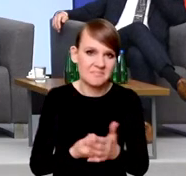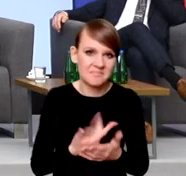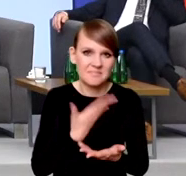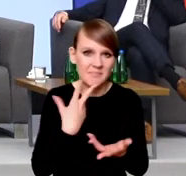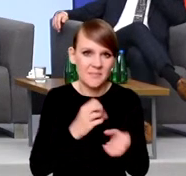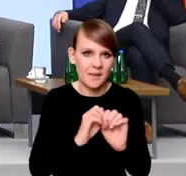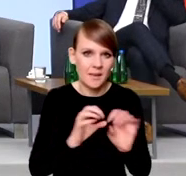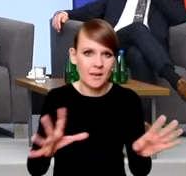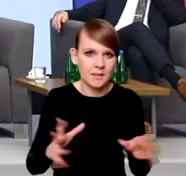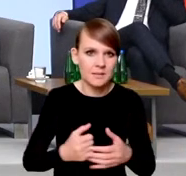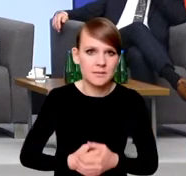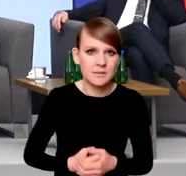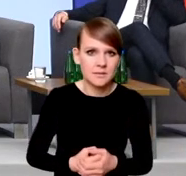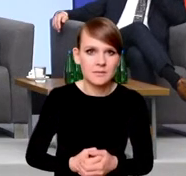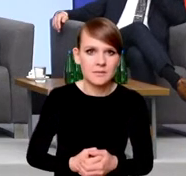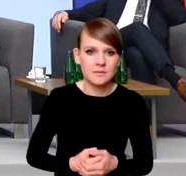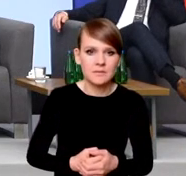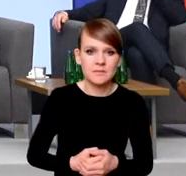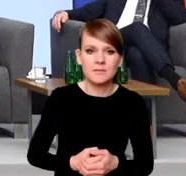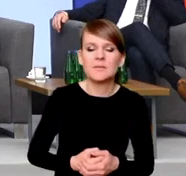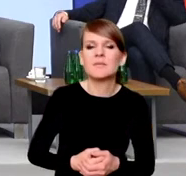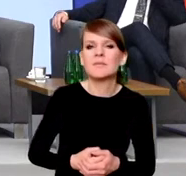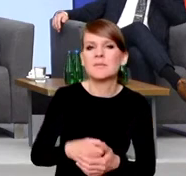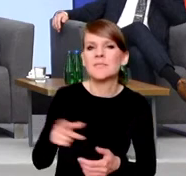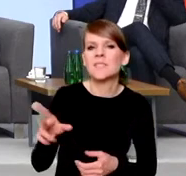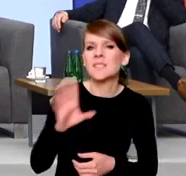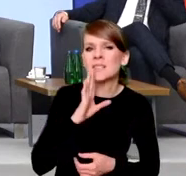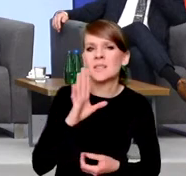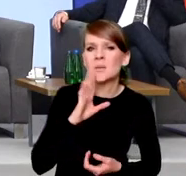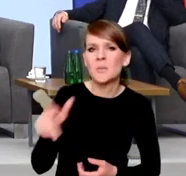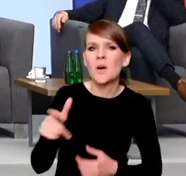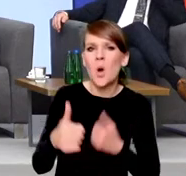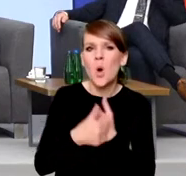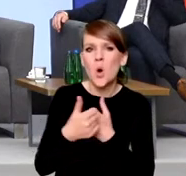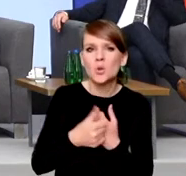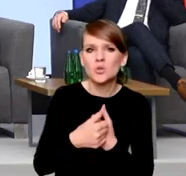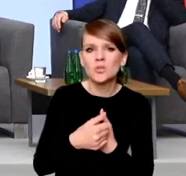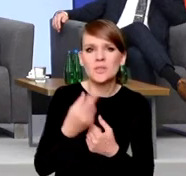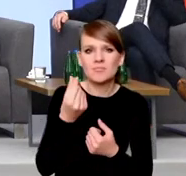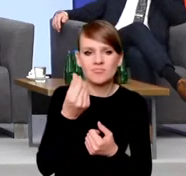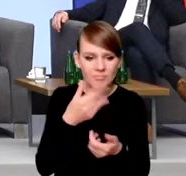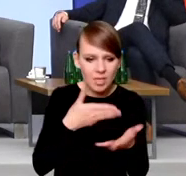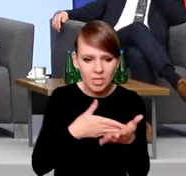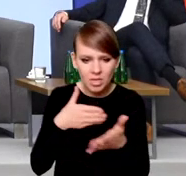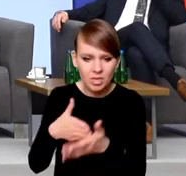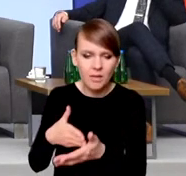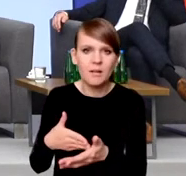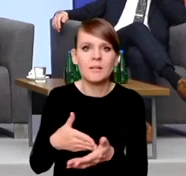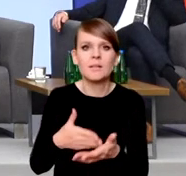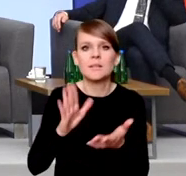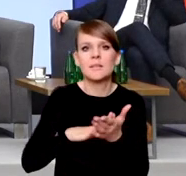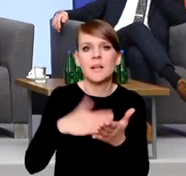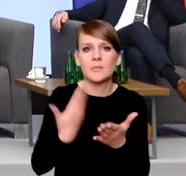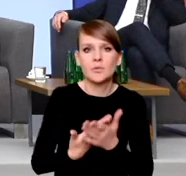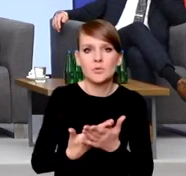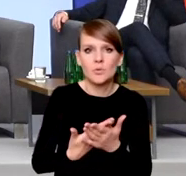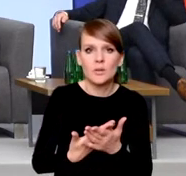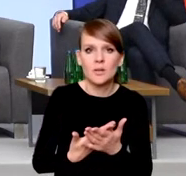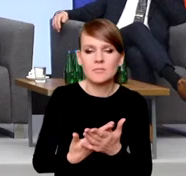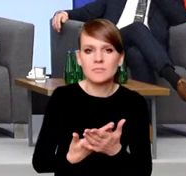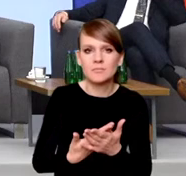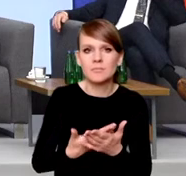czytelnie zadane pytanie. Tu pewnie chodzi o ograniczenia finansowe, które na przykład nie